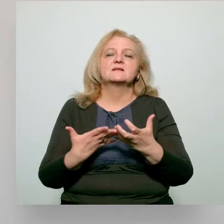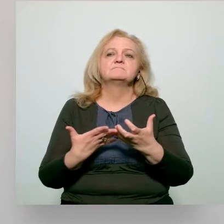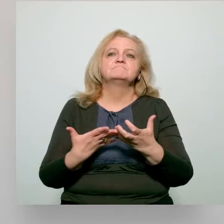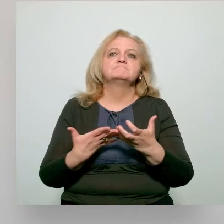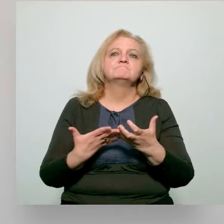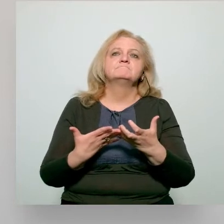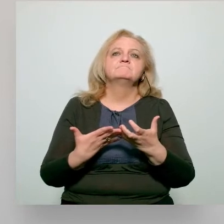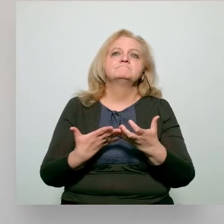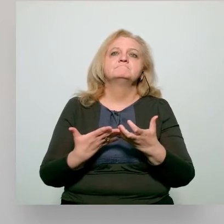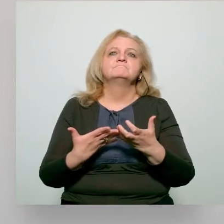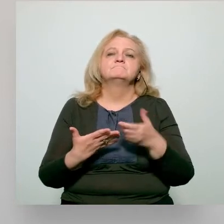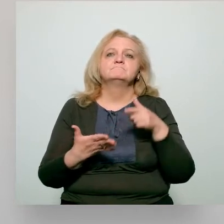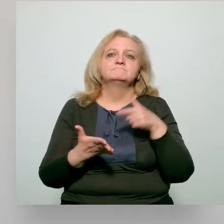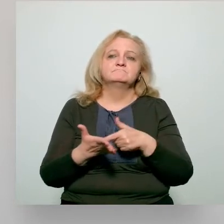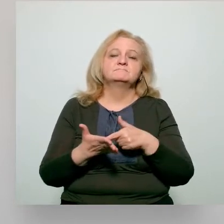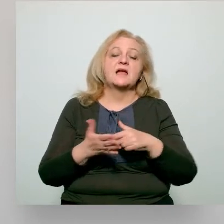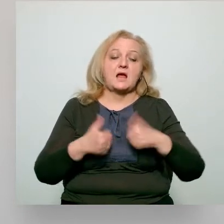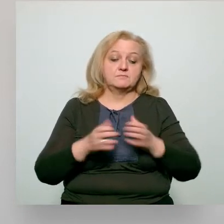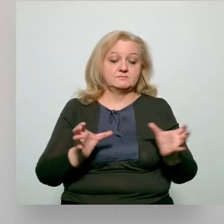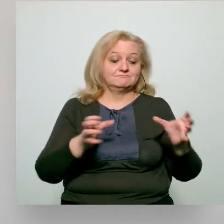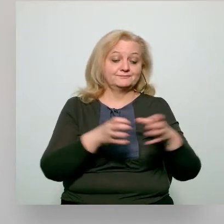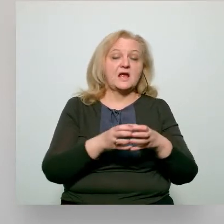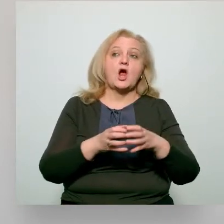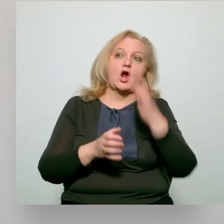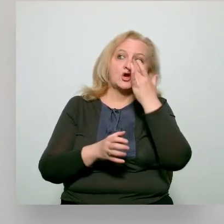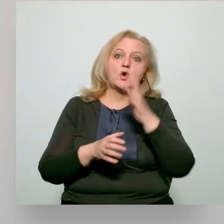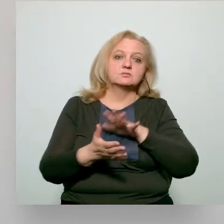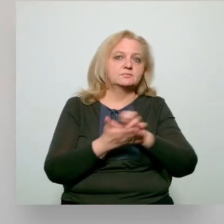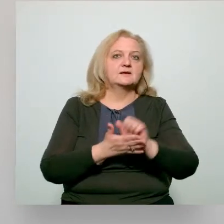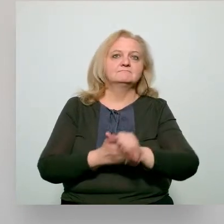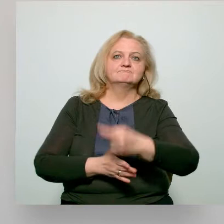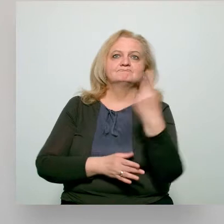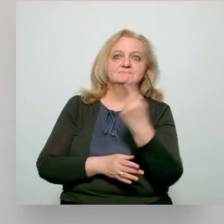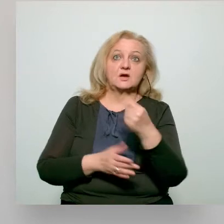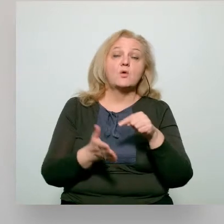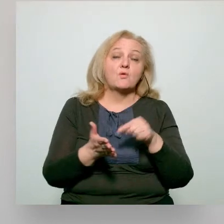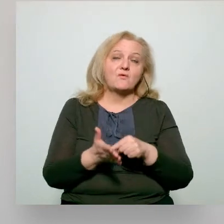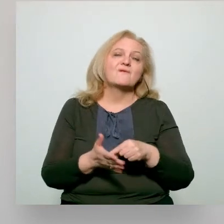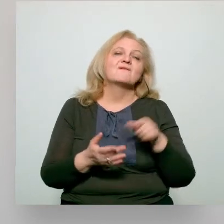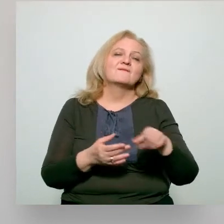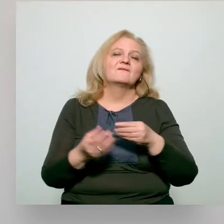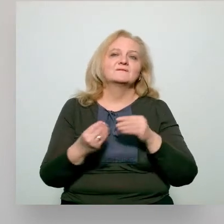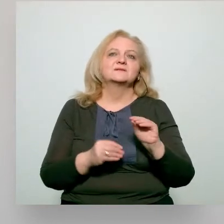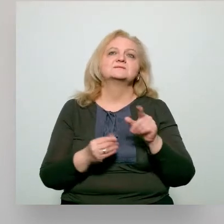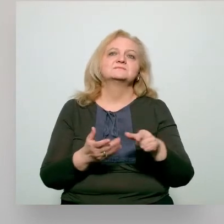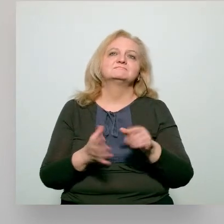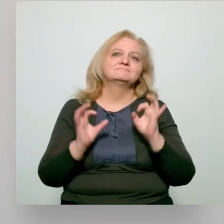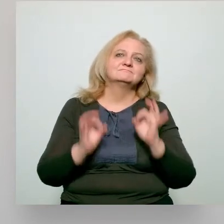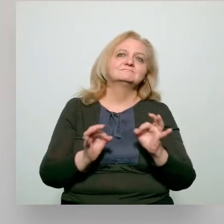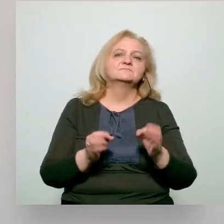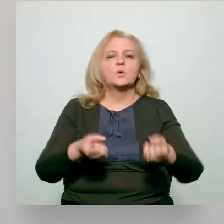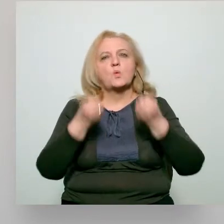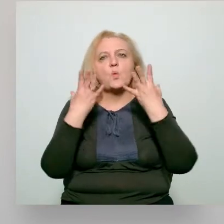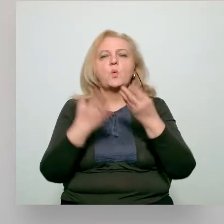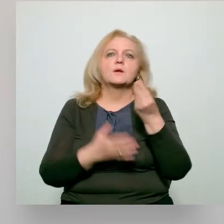do zdominowania tych narodów przez Rosję. Zawsze najbardziej kulturalne pieniądze na świecie, w